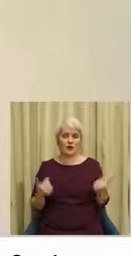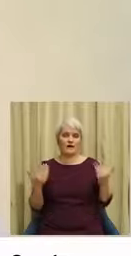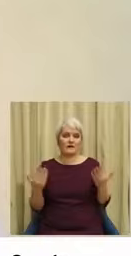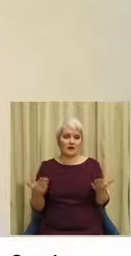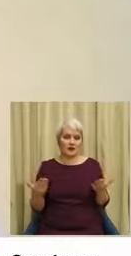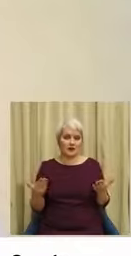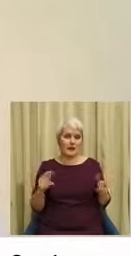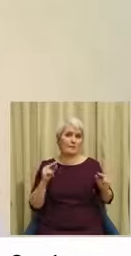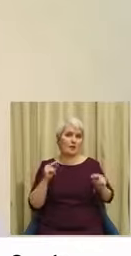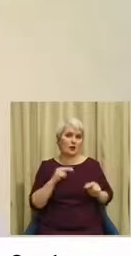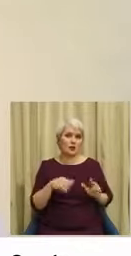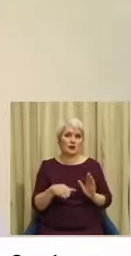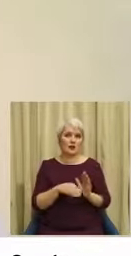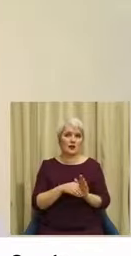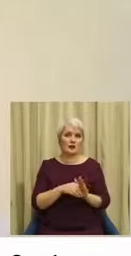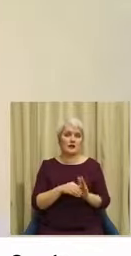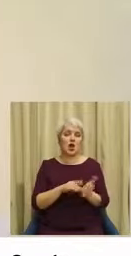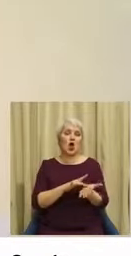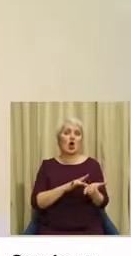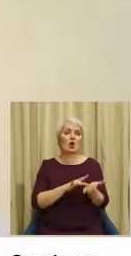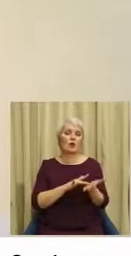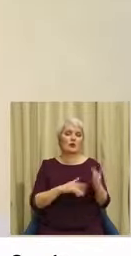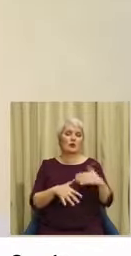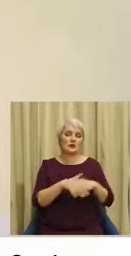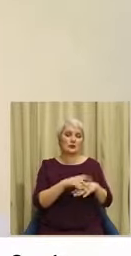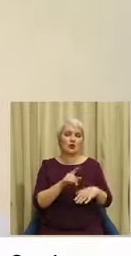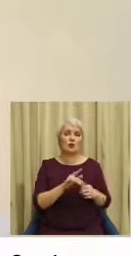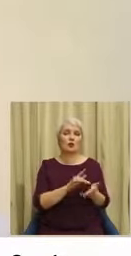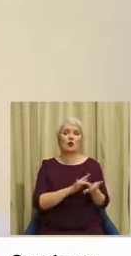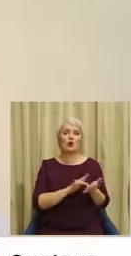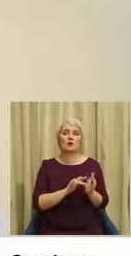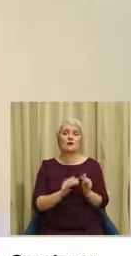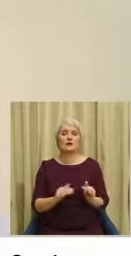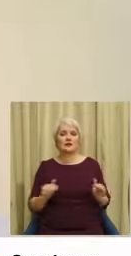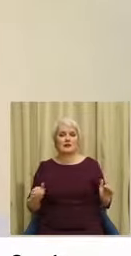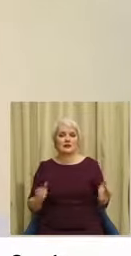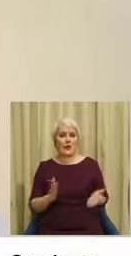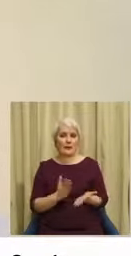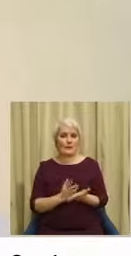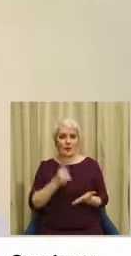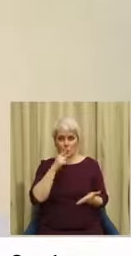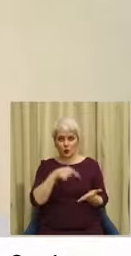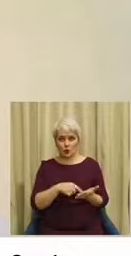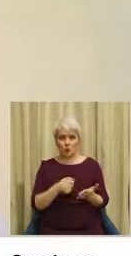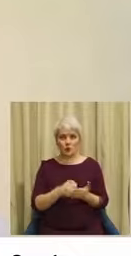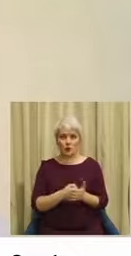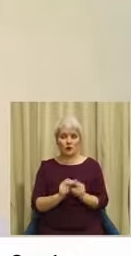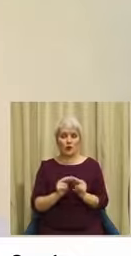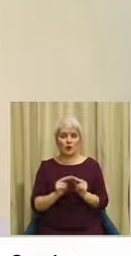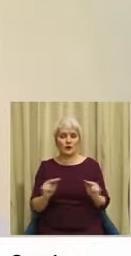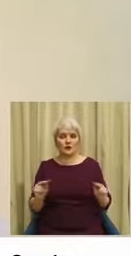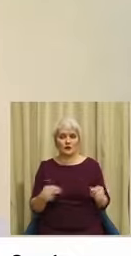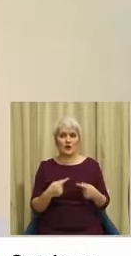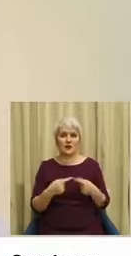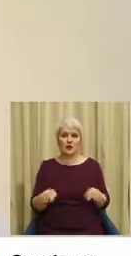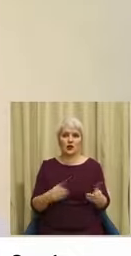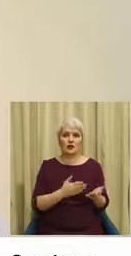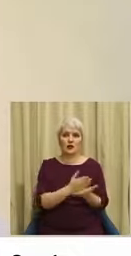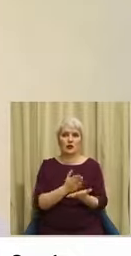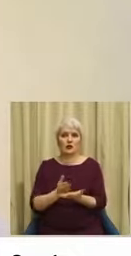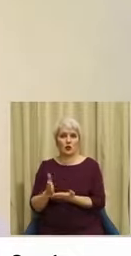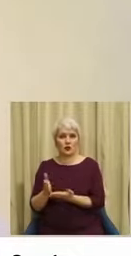ви працюєте з ромською спільнотою для того, щоб ромські діти мали доступ до освіти і інші